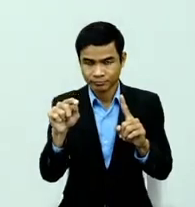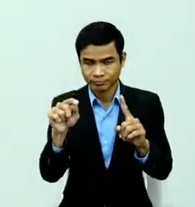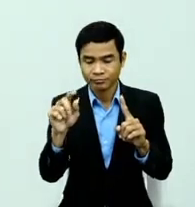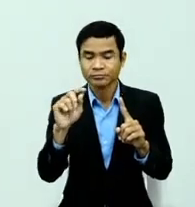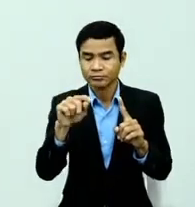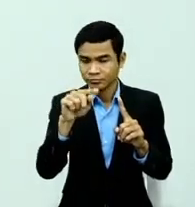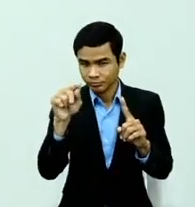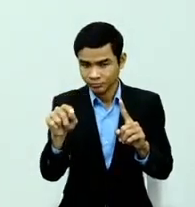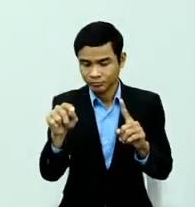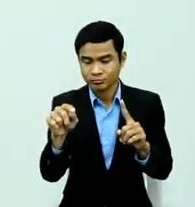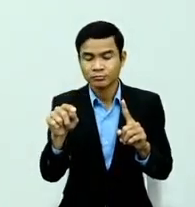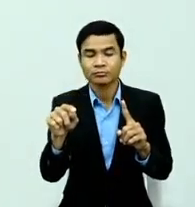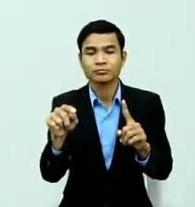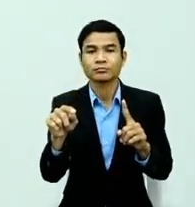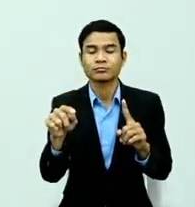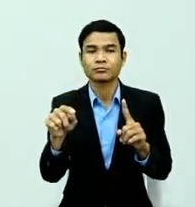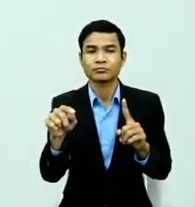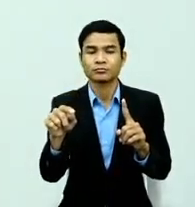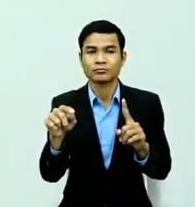1